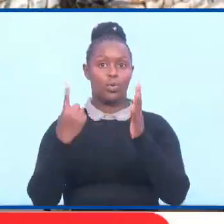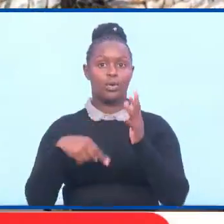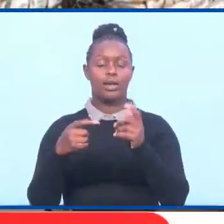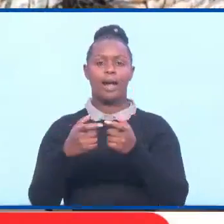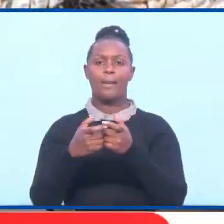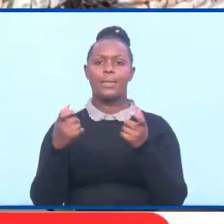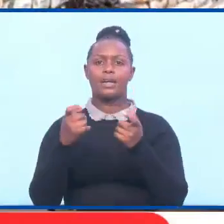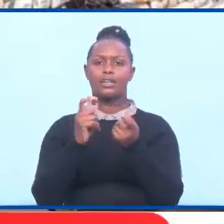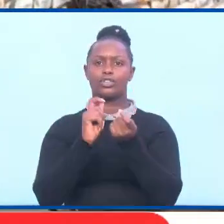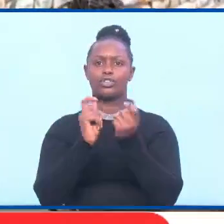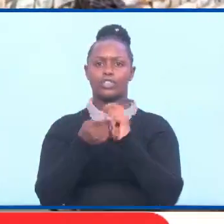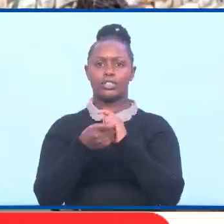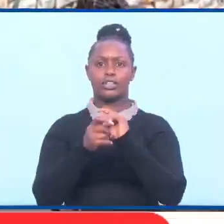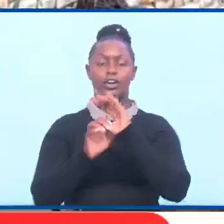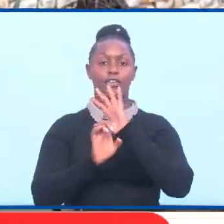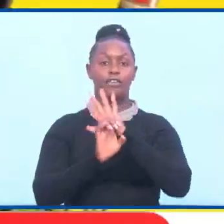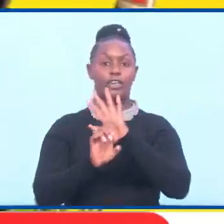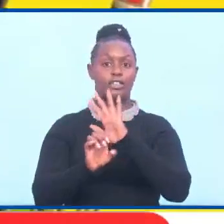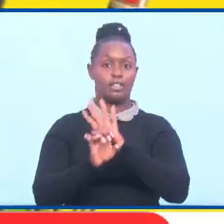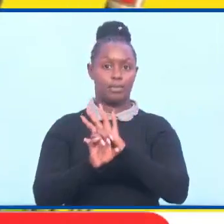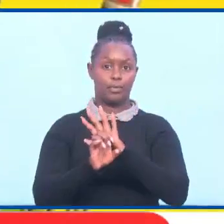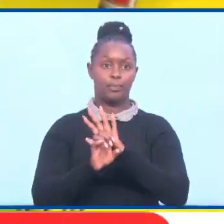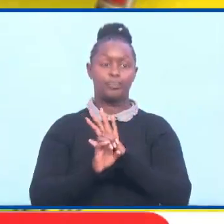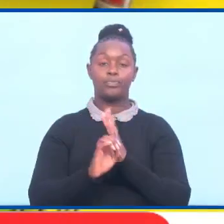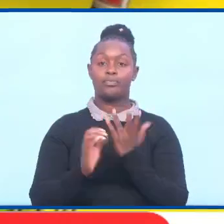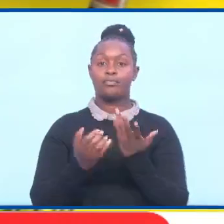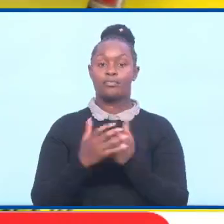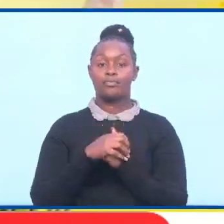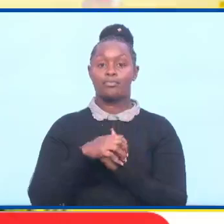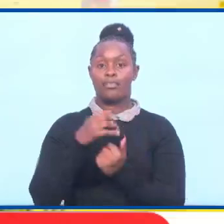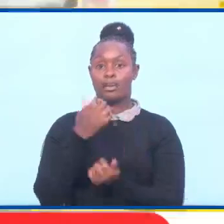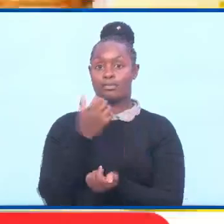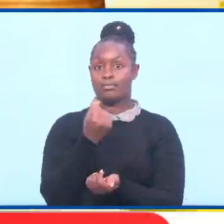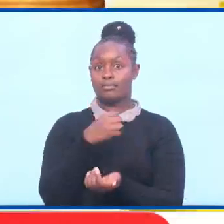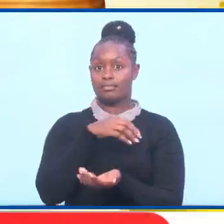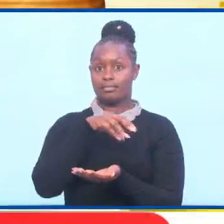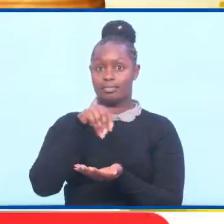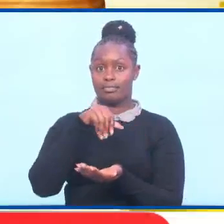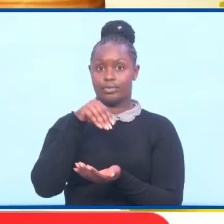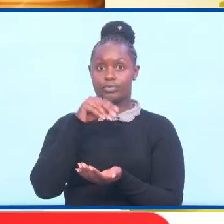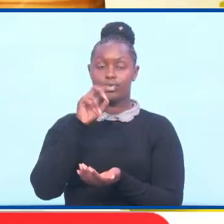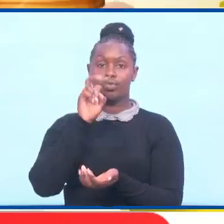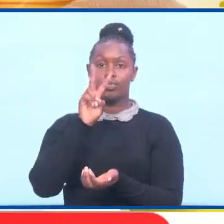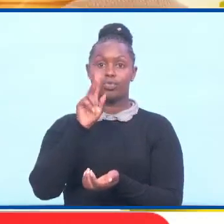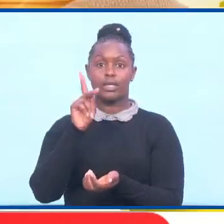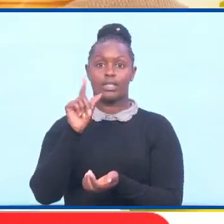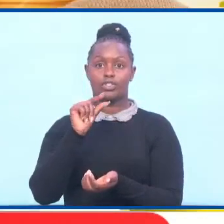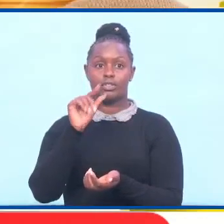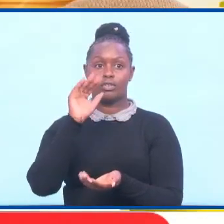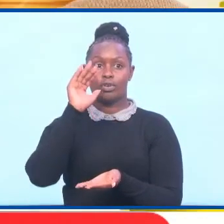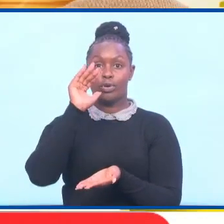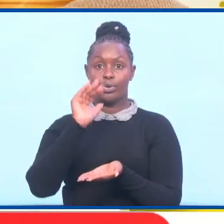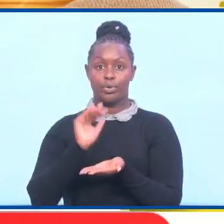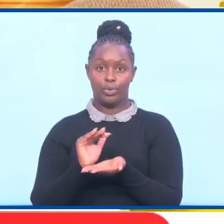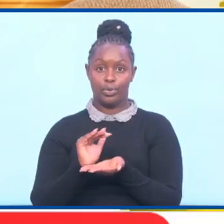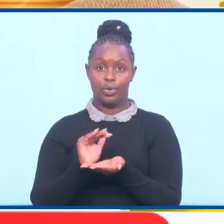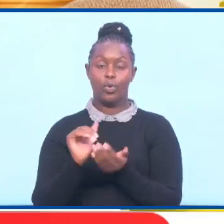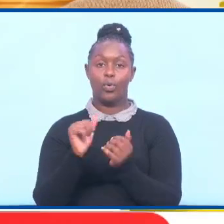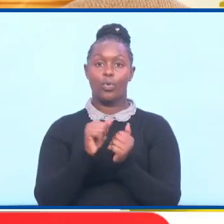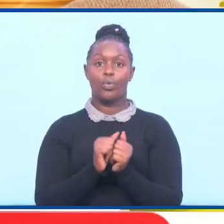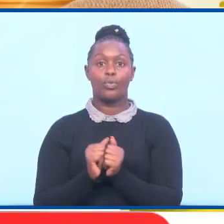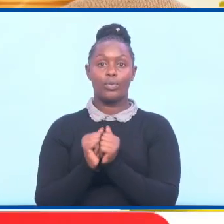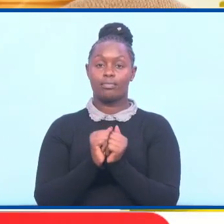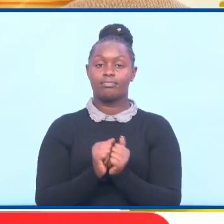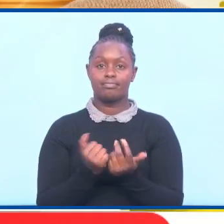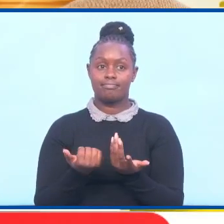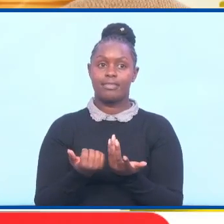makubwa. Kwa mfano, bei ya unga wa mahindi ulioimarishwa wa kilo mbili inaonekana kupungua kwa wastani wa shilingi 10 na